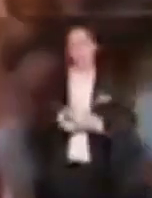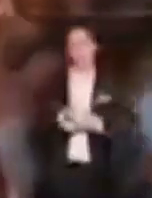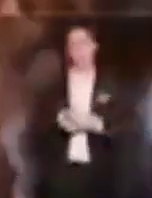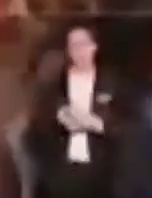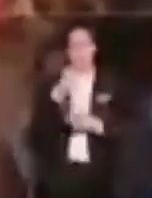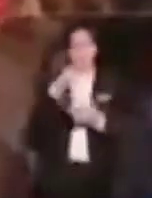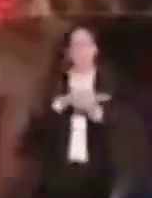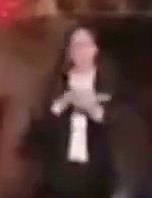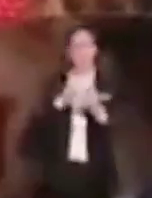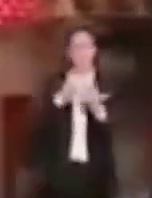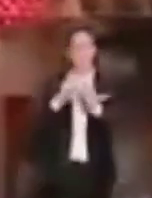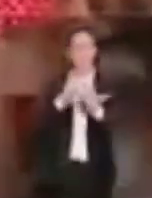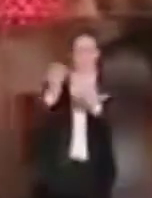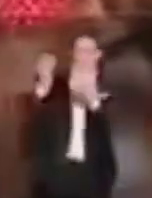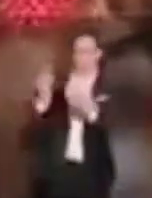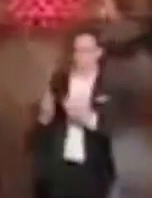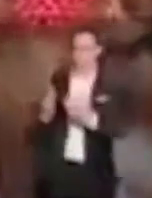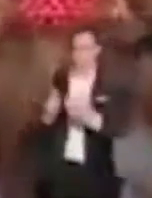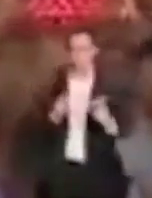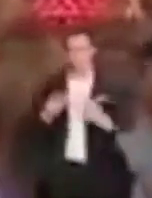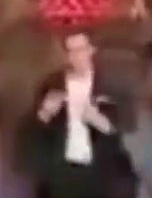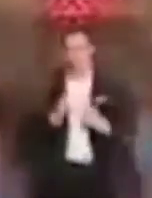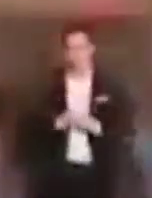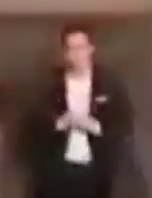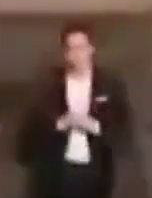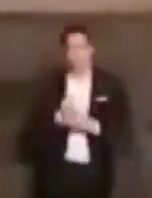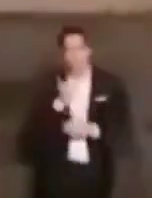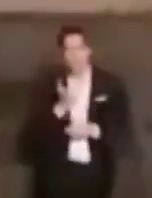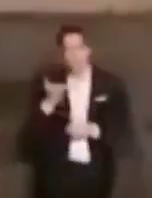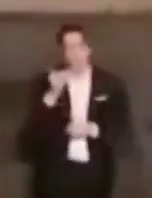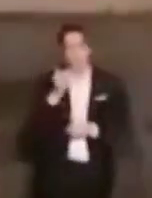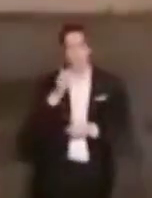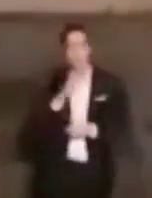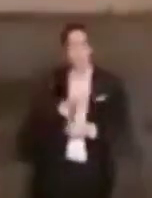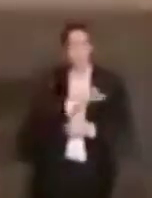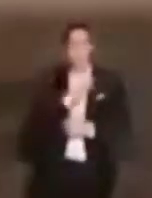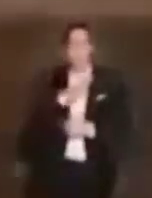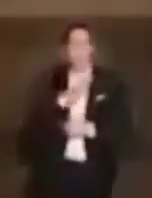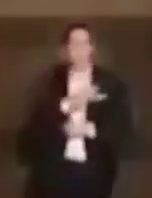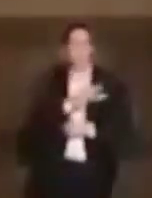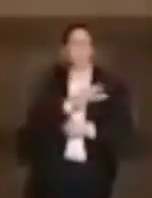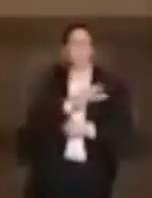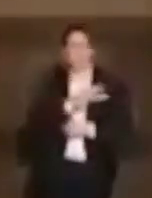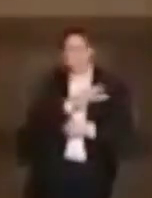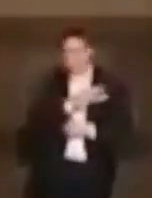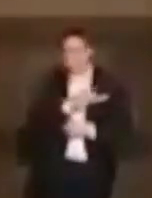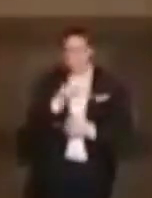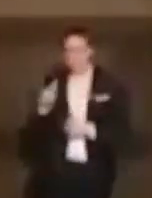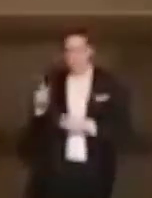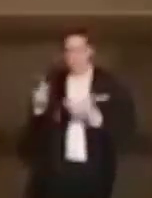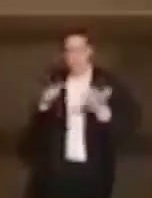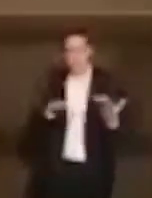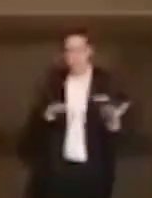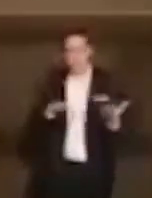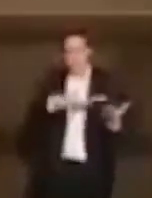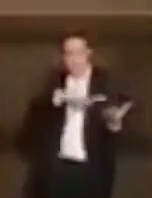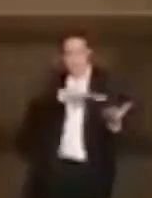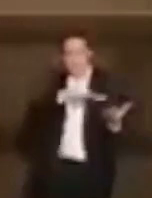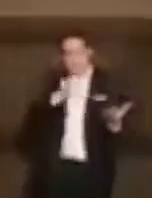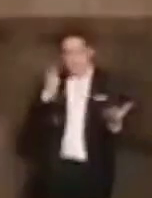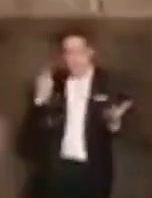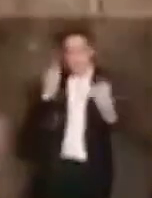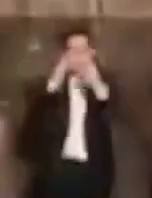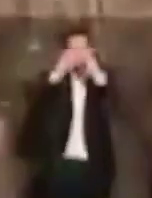این تروریست که معلمی را کشته اظهار علاقه می کنید و می گویید کار بسیار خوبی کرده